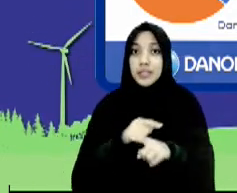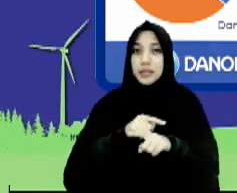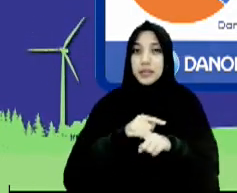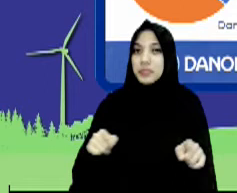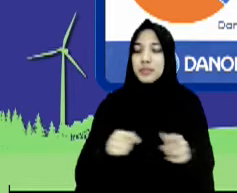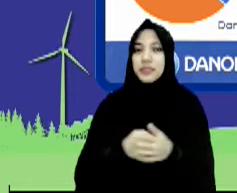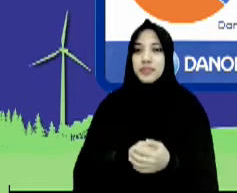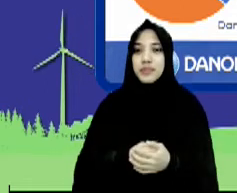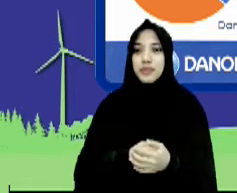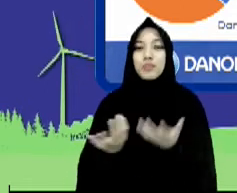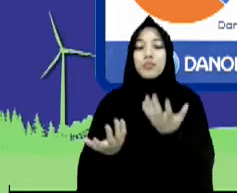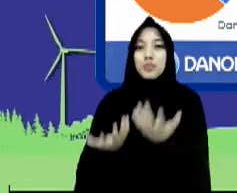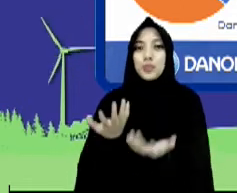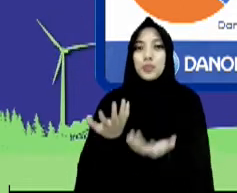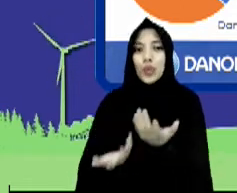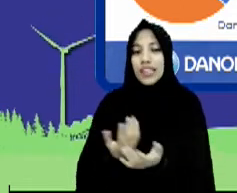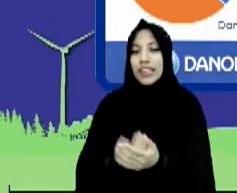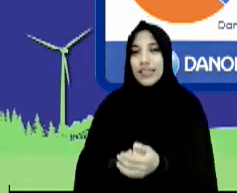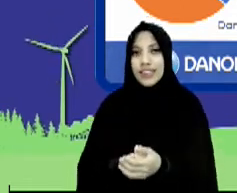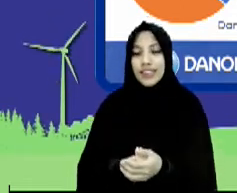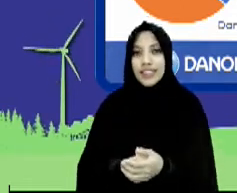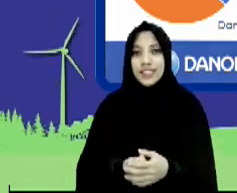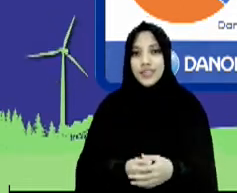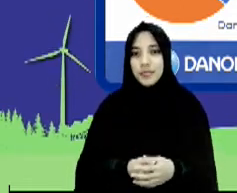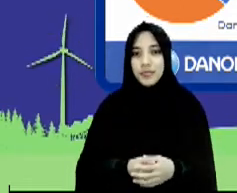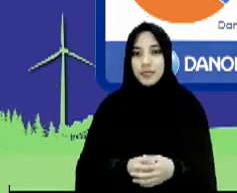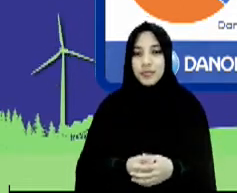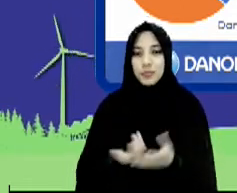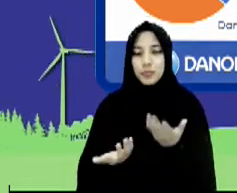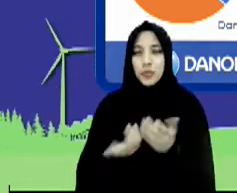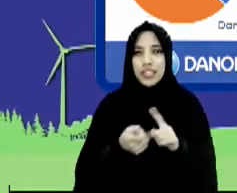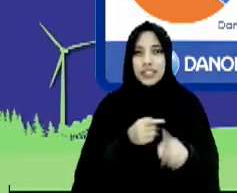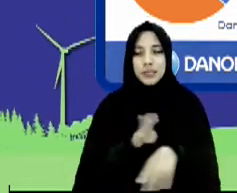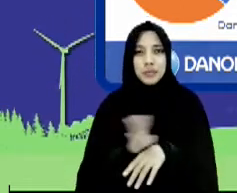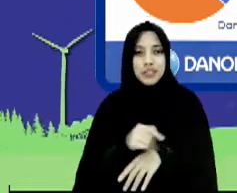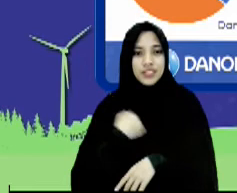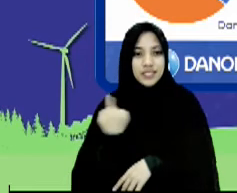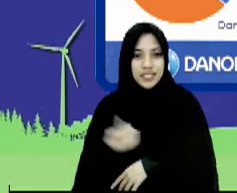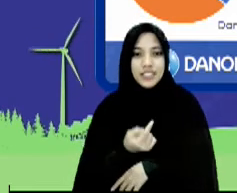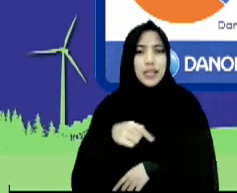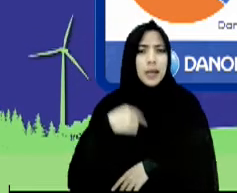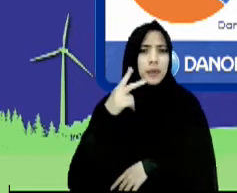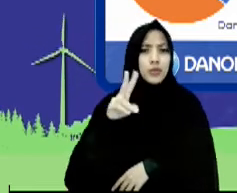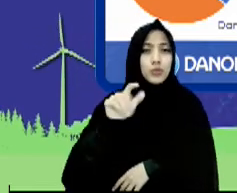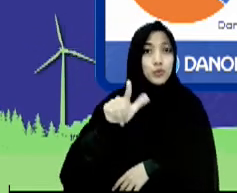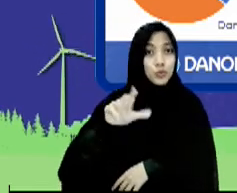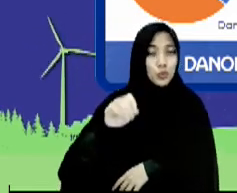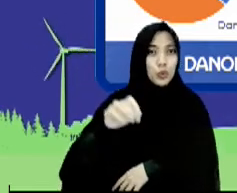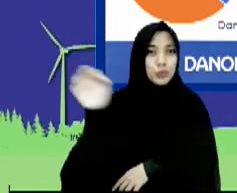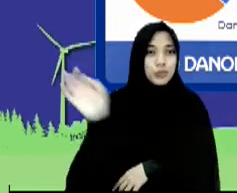namanya mungkin scopnya dari skillnya dari bisnis kita itu akan mencapai 70% dari overall bisnis kita jadi memang